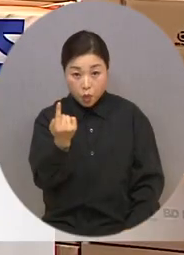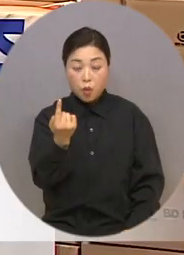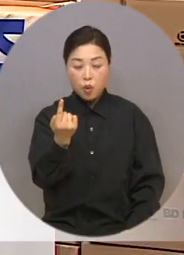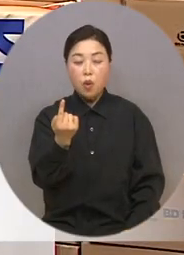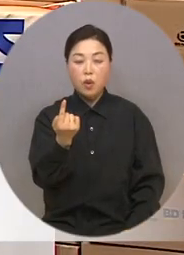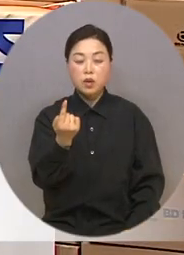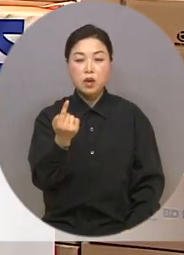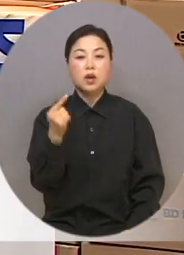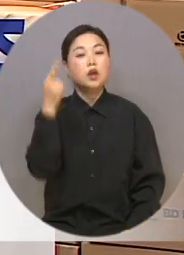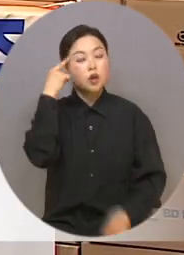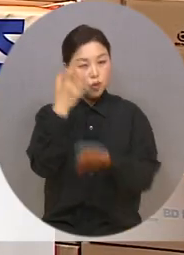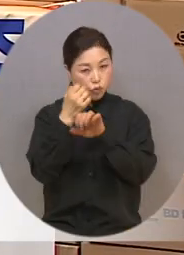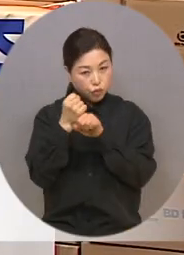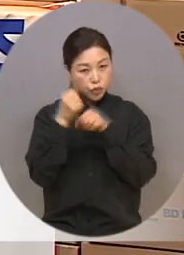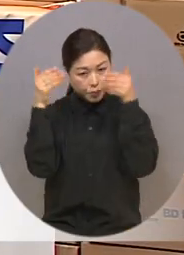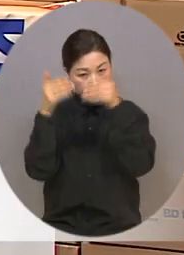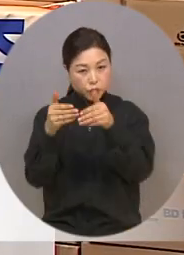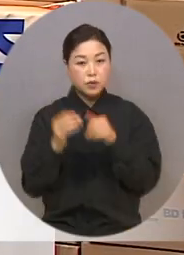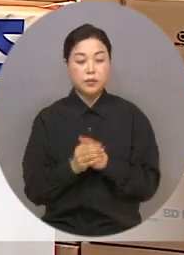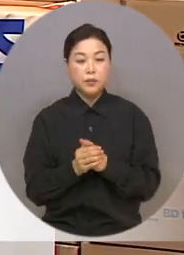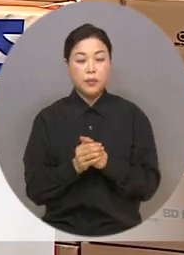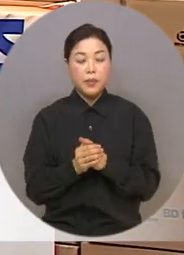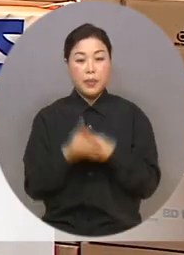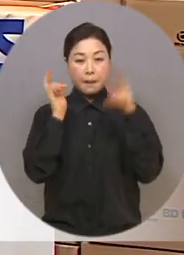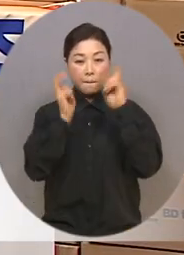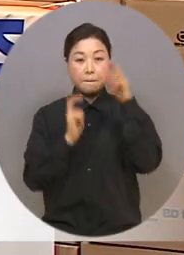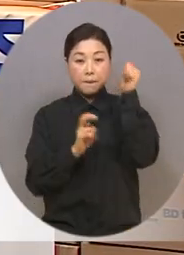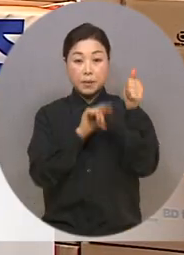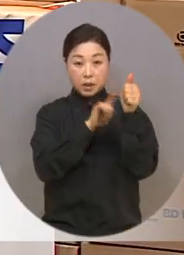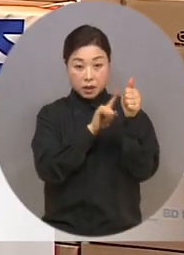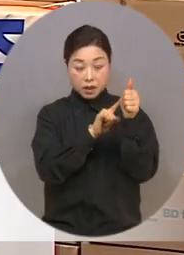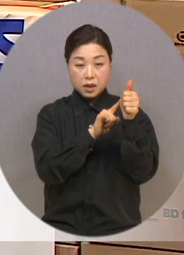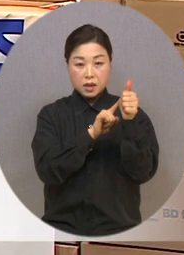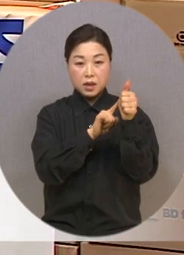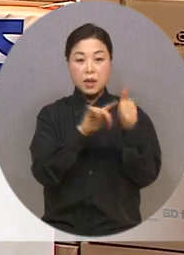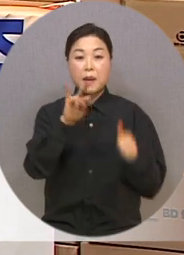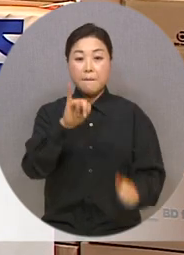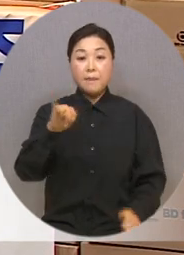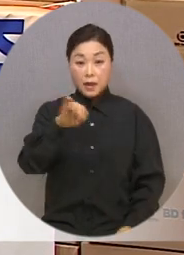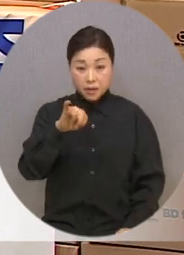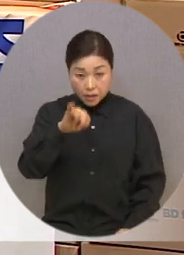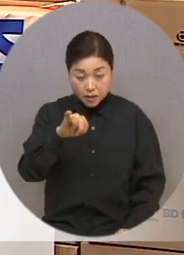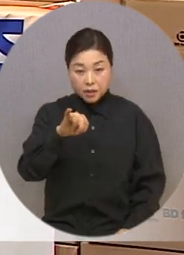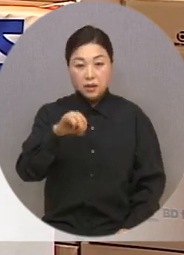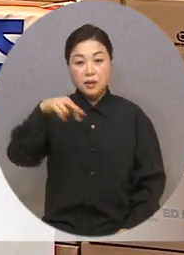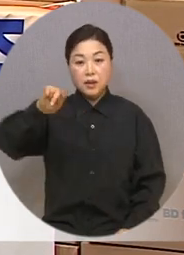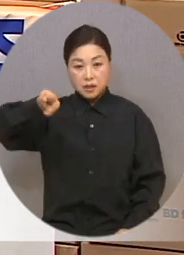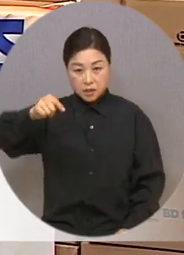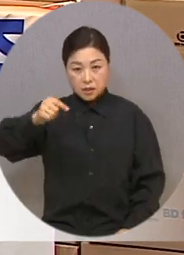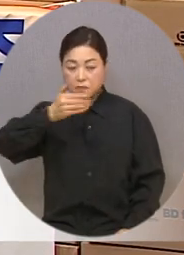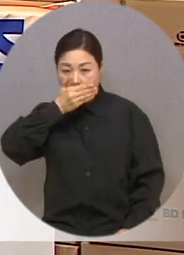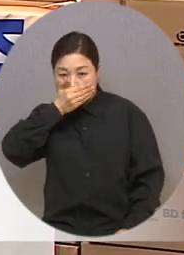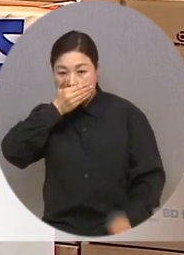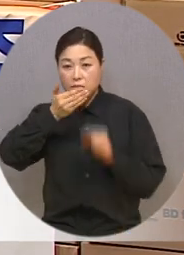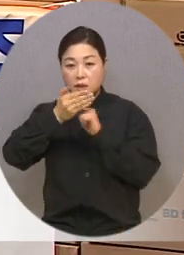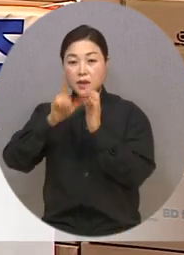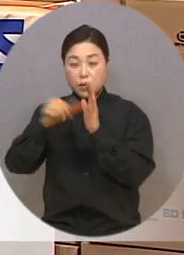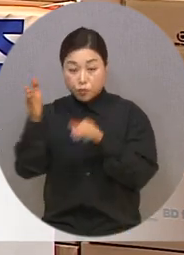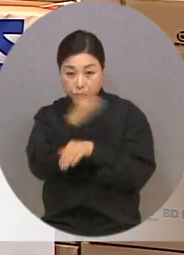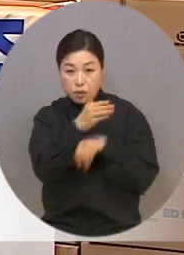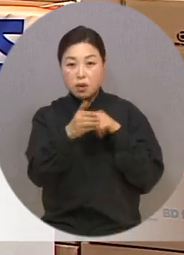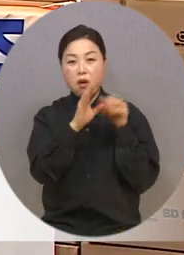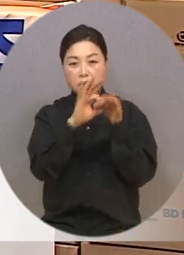저희 회장님께서는 이게 사실 메르스 사스 때부터 개발을 하셨고요 그때 이후로